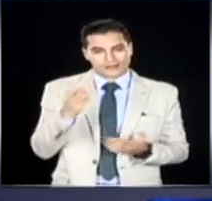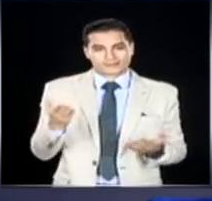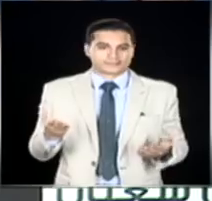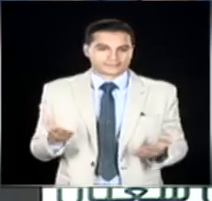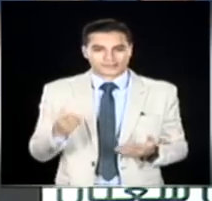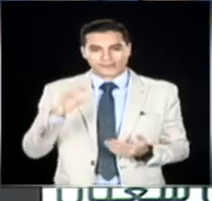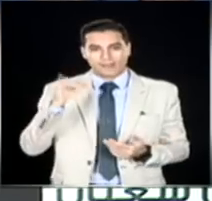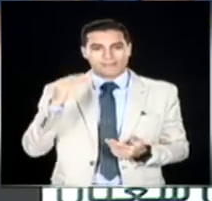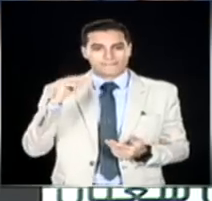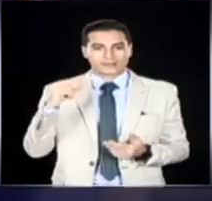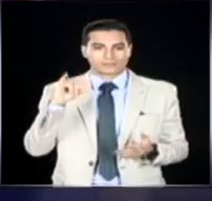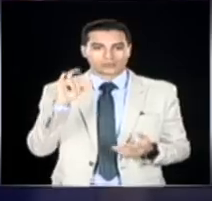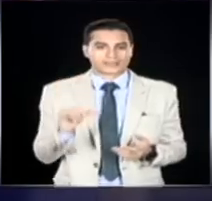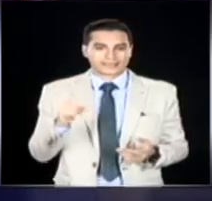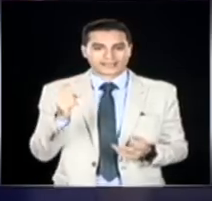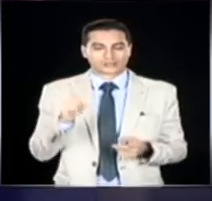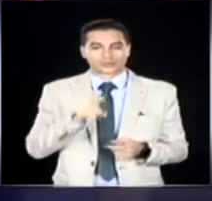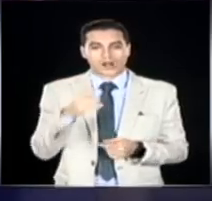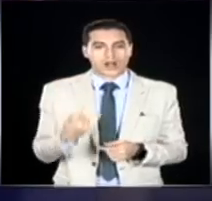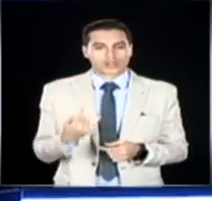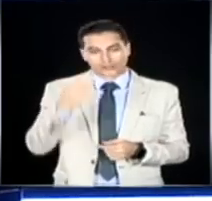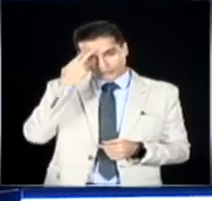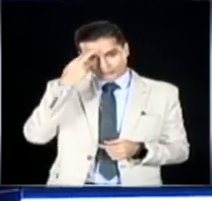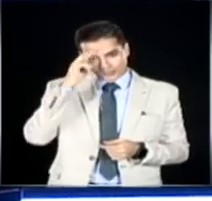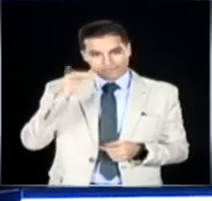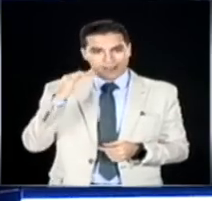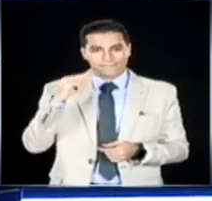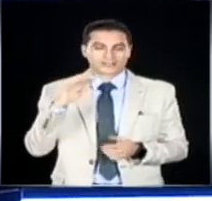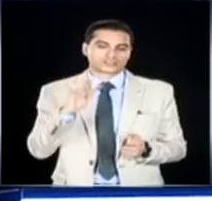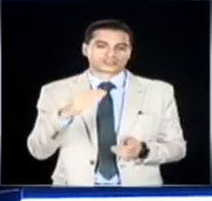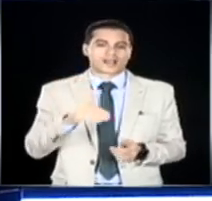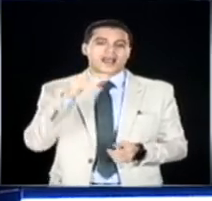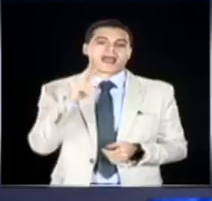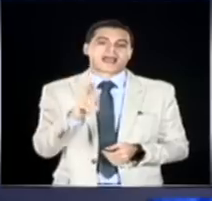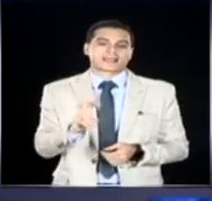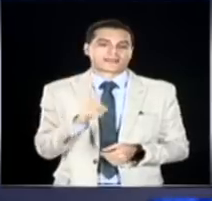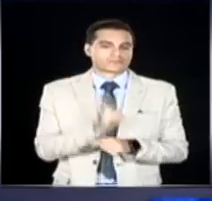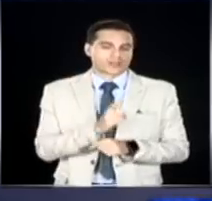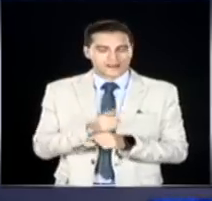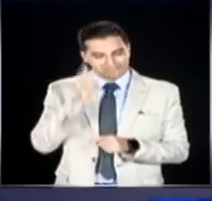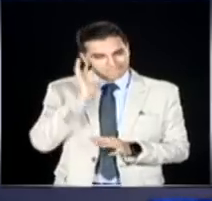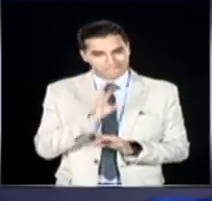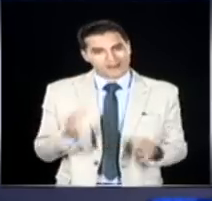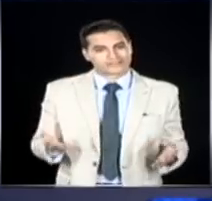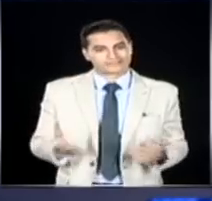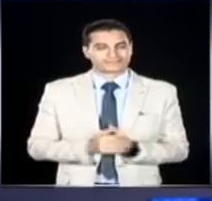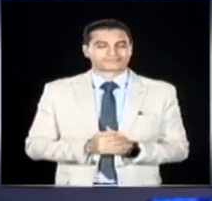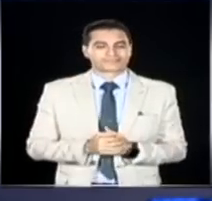منير سؤال ال 10 طبعا الكابتن حسن شعبان